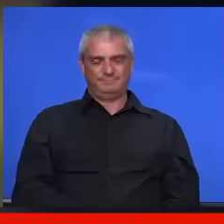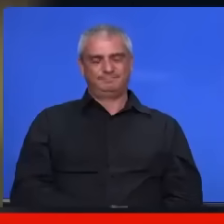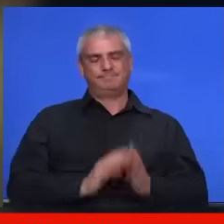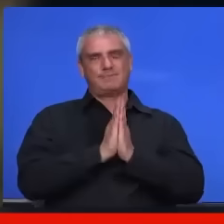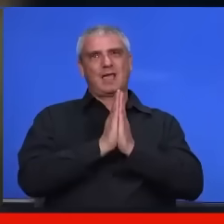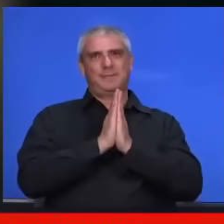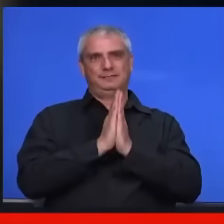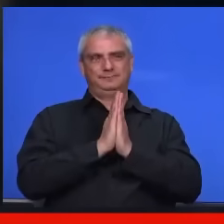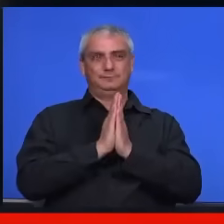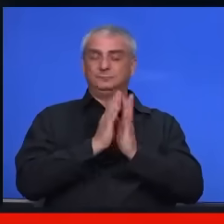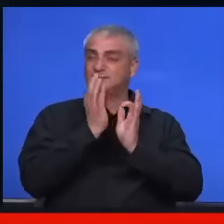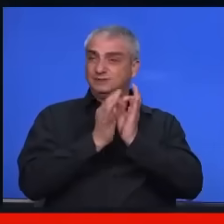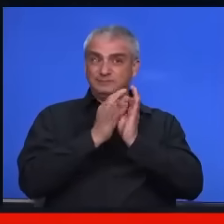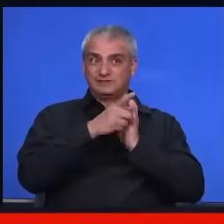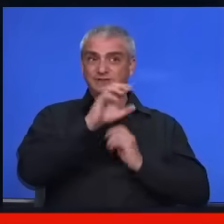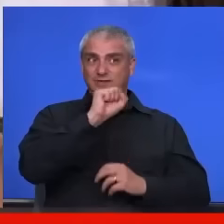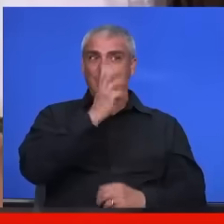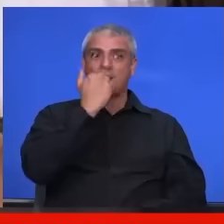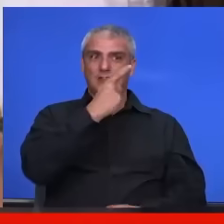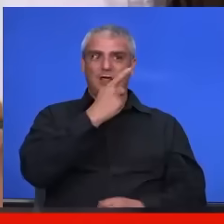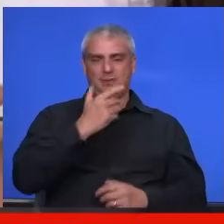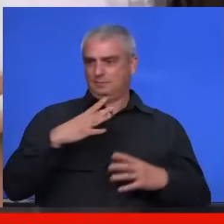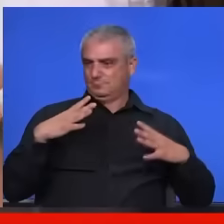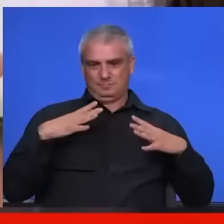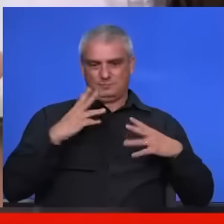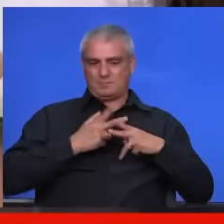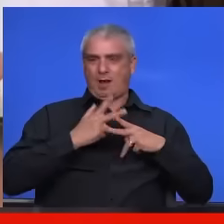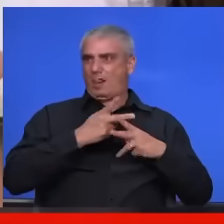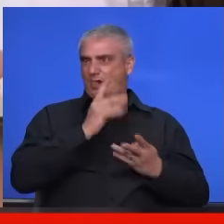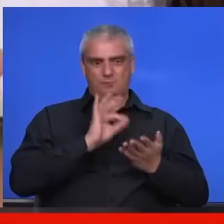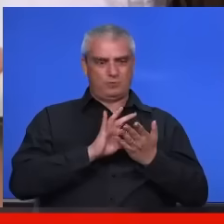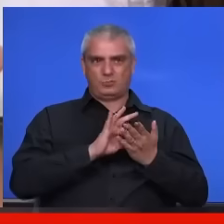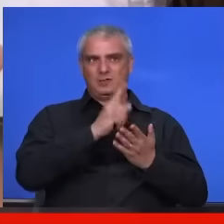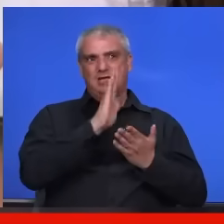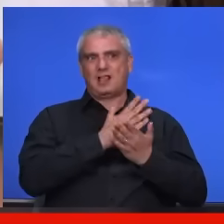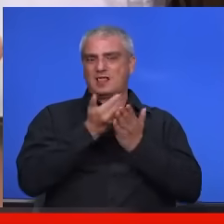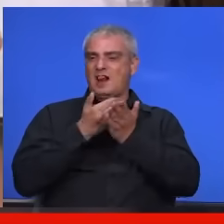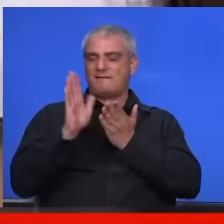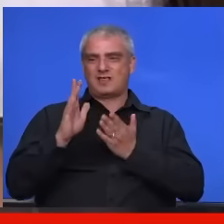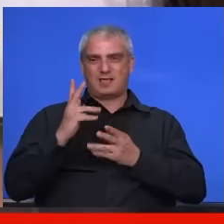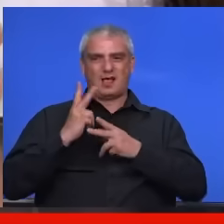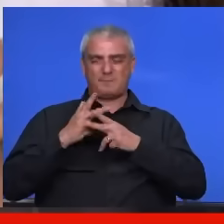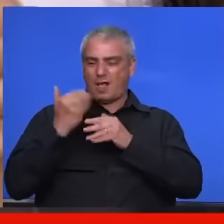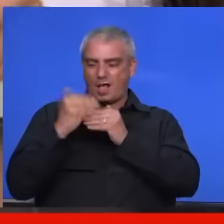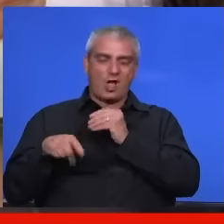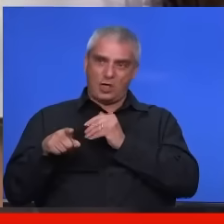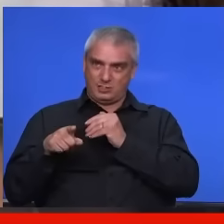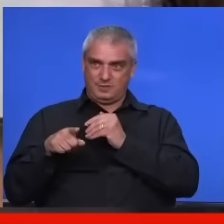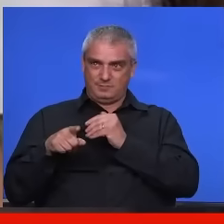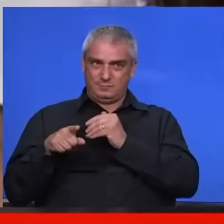120 שנה. אמן. ספציפית, סער הייתה גם בגימלים באותו שלב. היא החליטה לוותר על הגימלים האחרונים